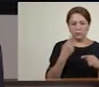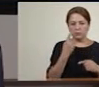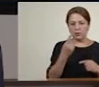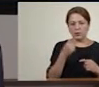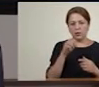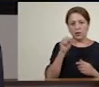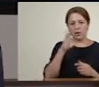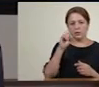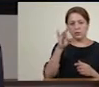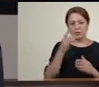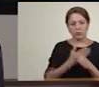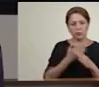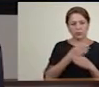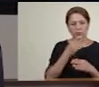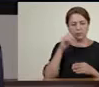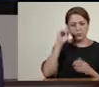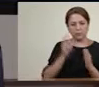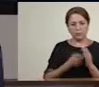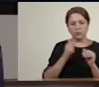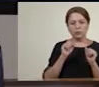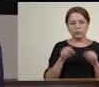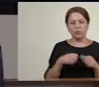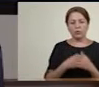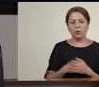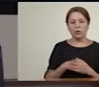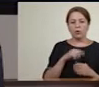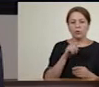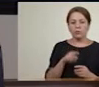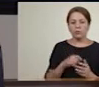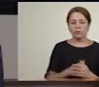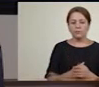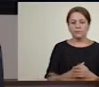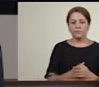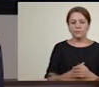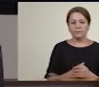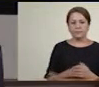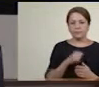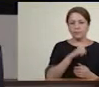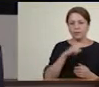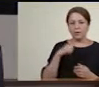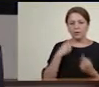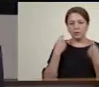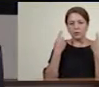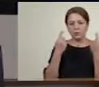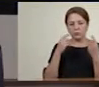ham bilib olish qiyin emas. Uning eng mashhur asari